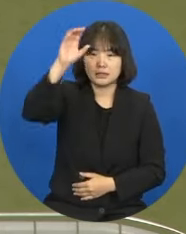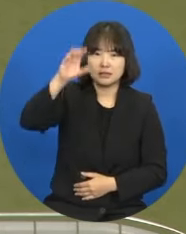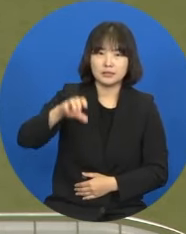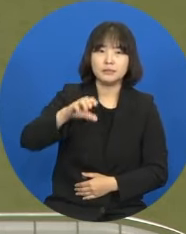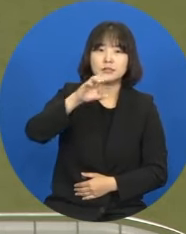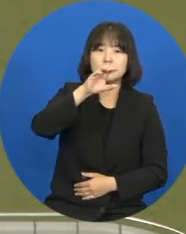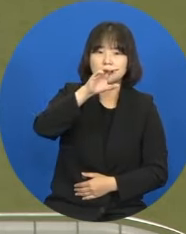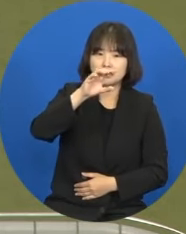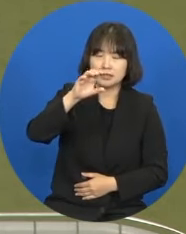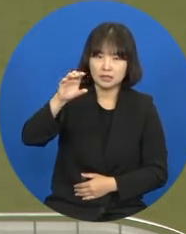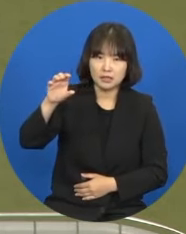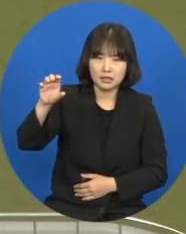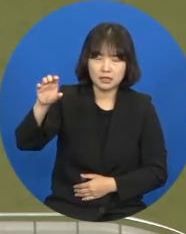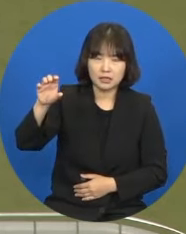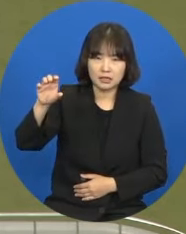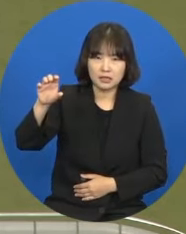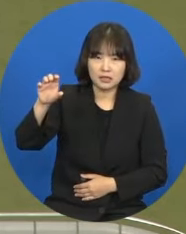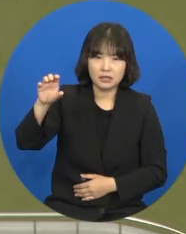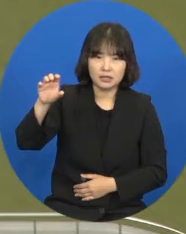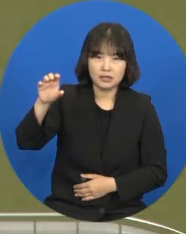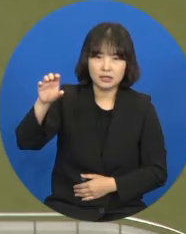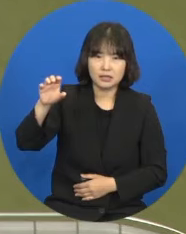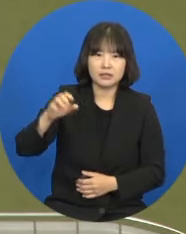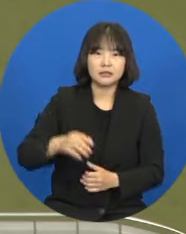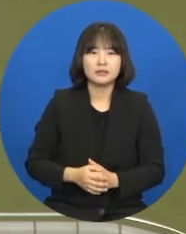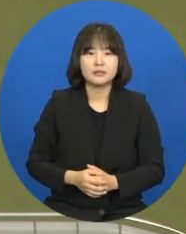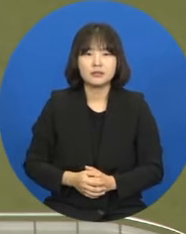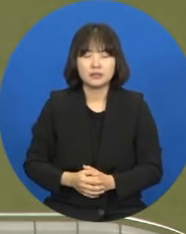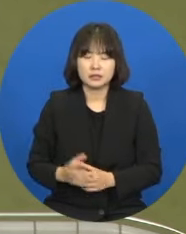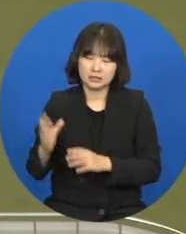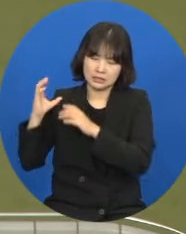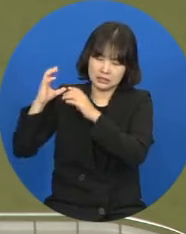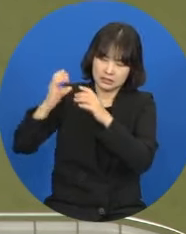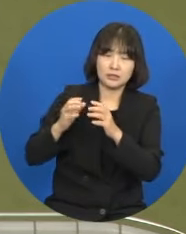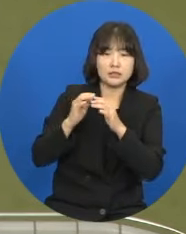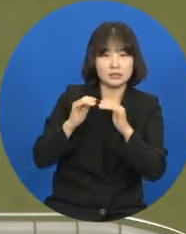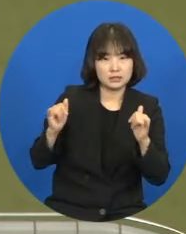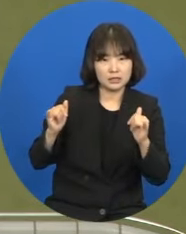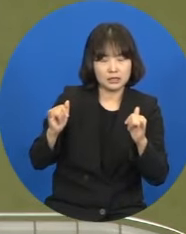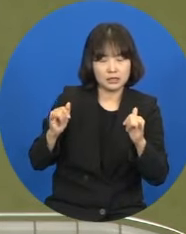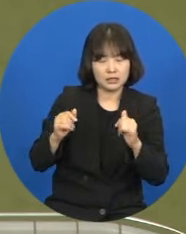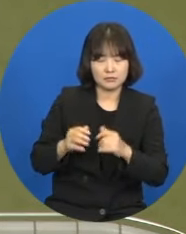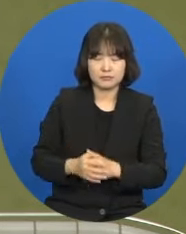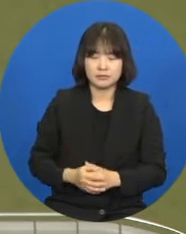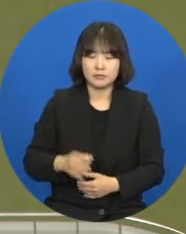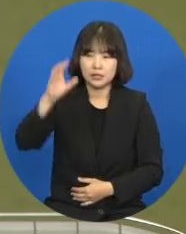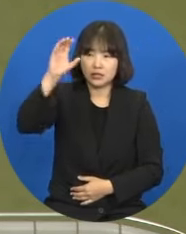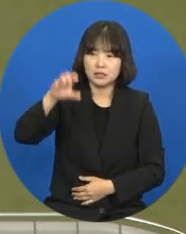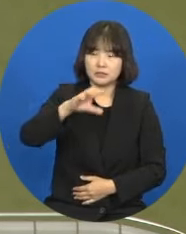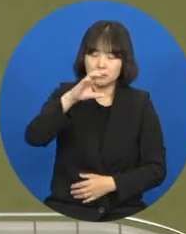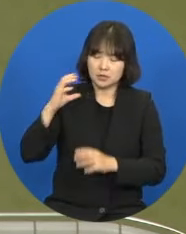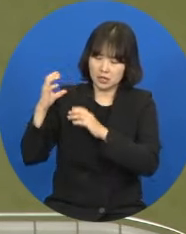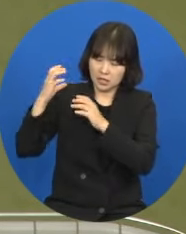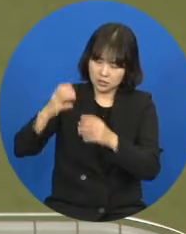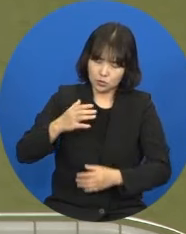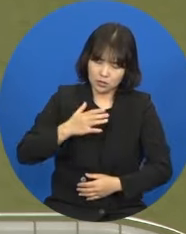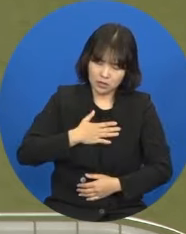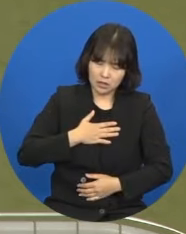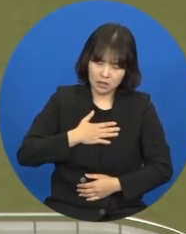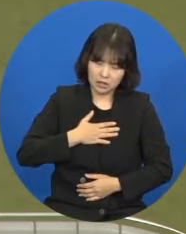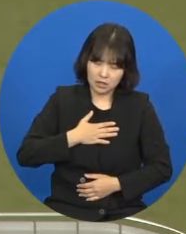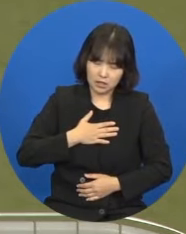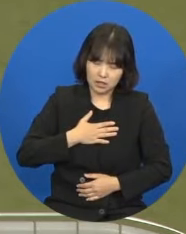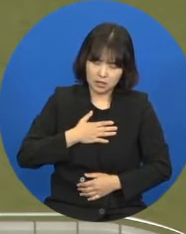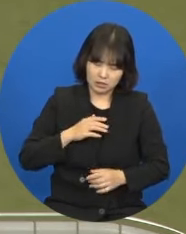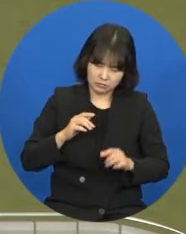십자가를지는 사람들이나 십자가를지고 나는 부인하고 나 자신을 부인하고 정말 예수님을